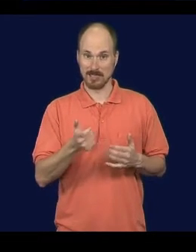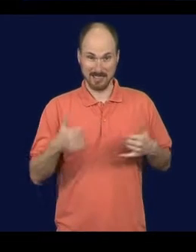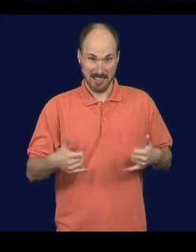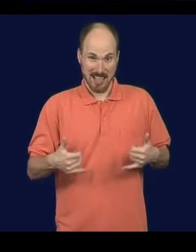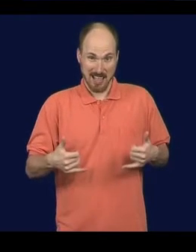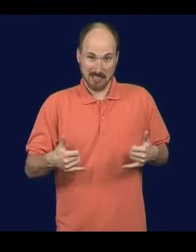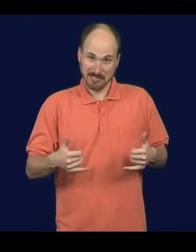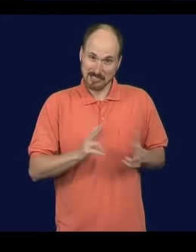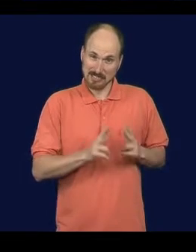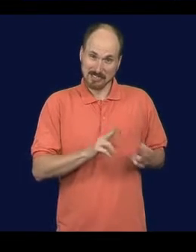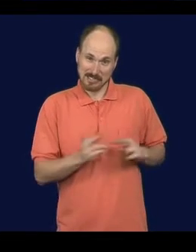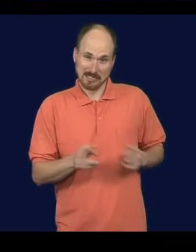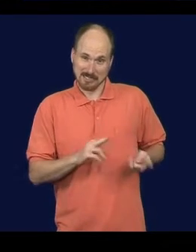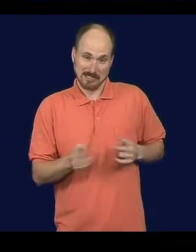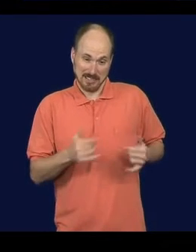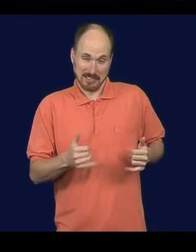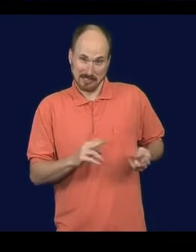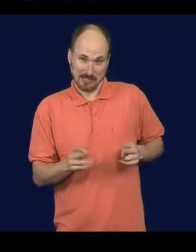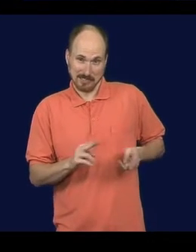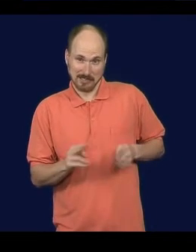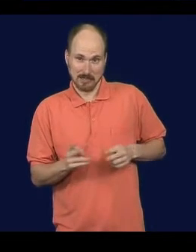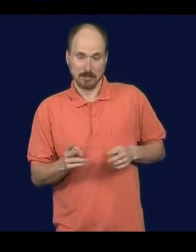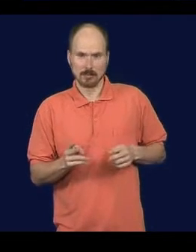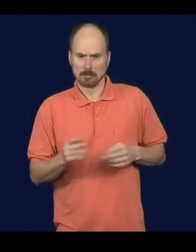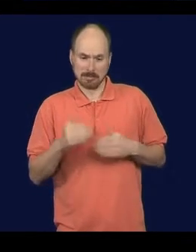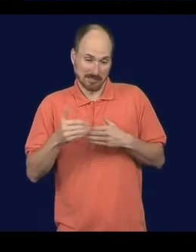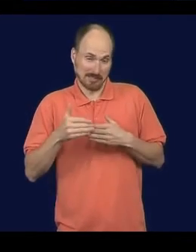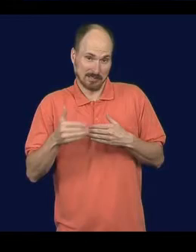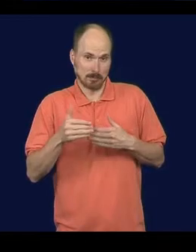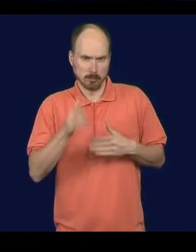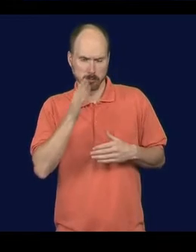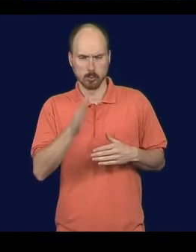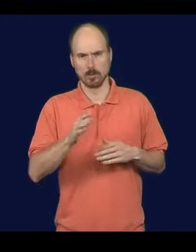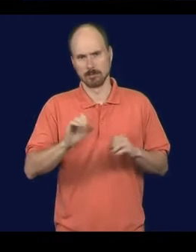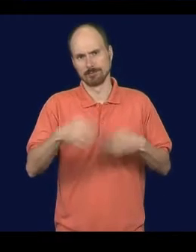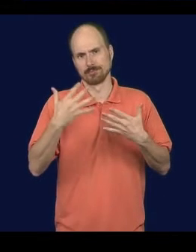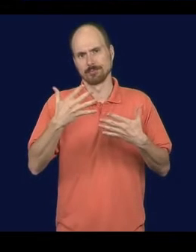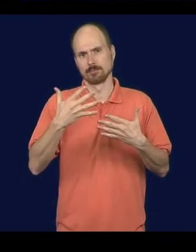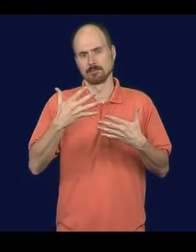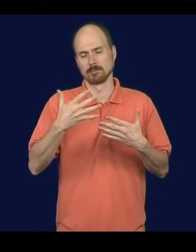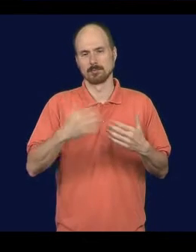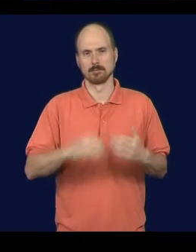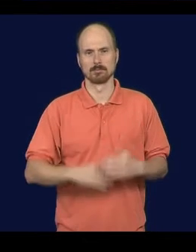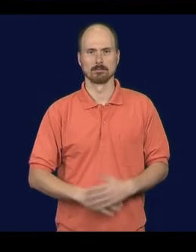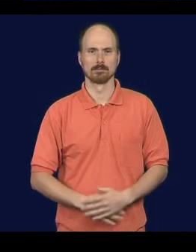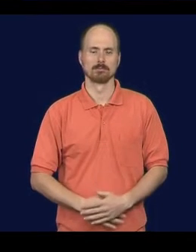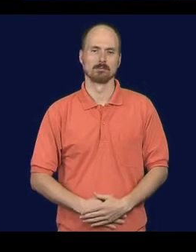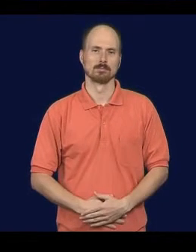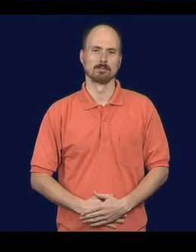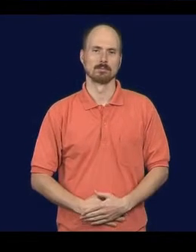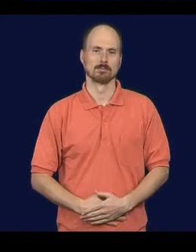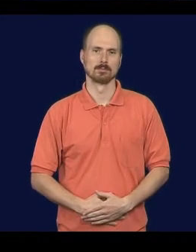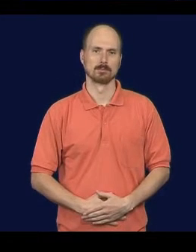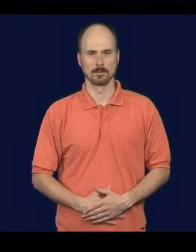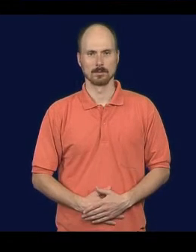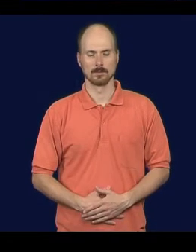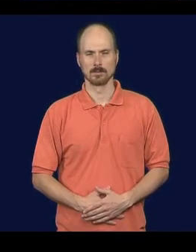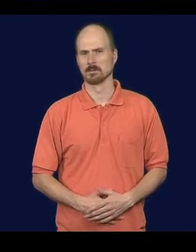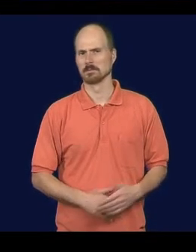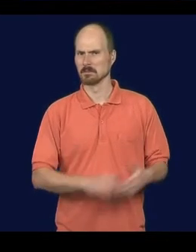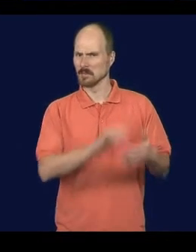vazbu, jestli to děláme dobře, jestli to správně funguje. Tak jo, to bude asi ode mě